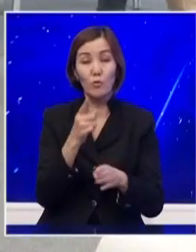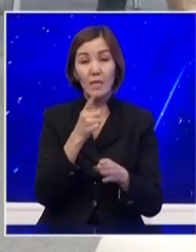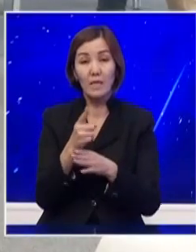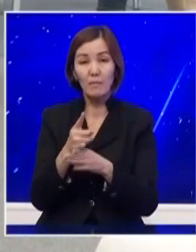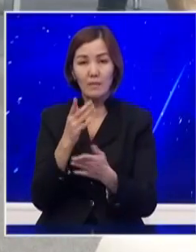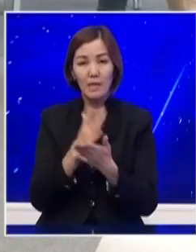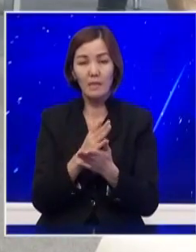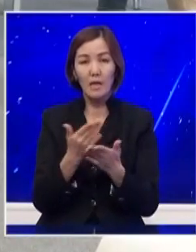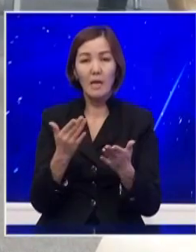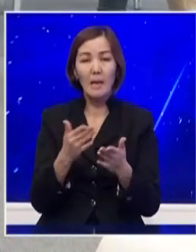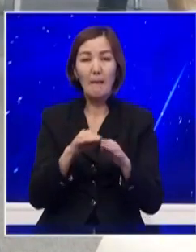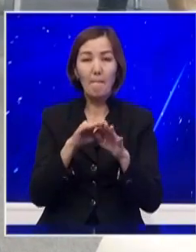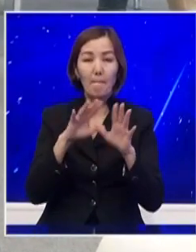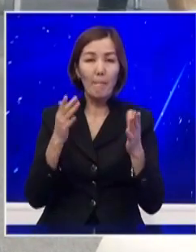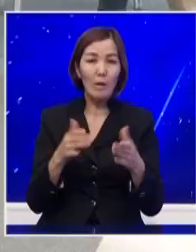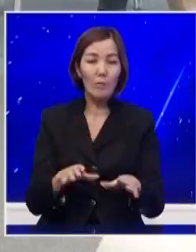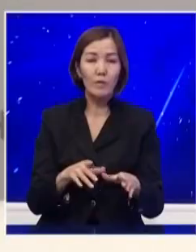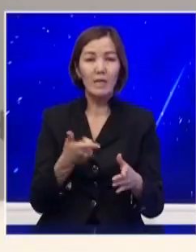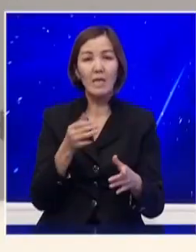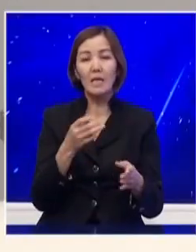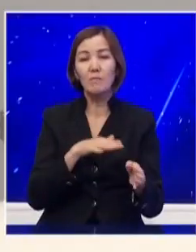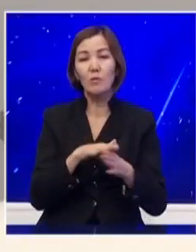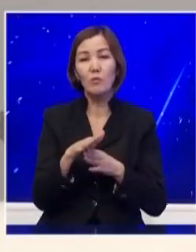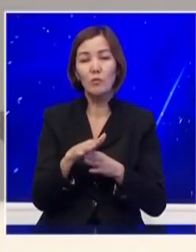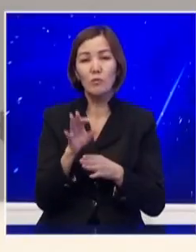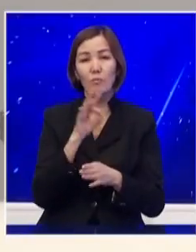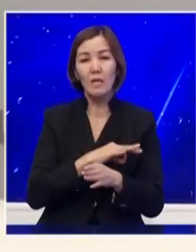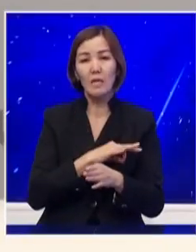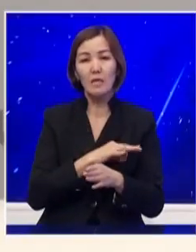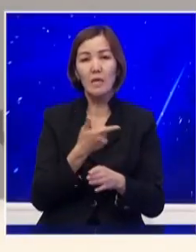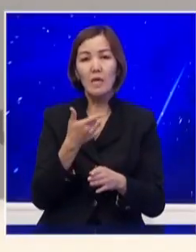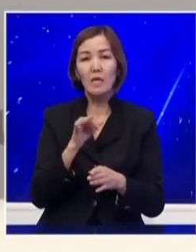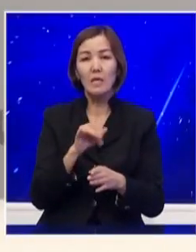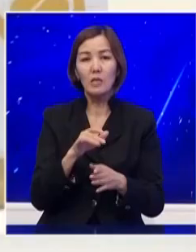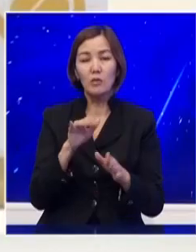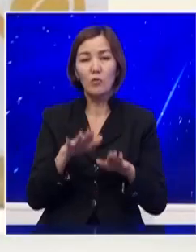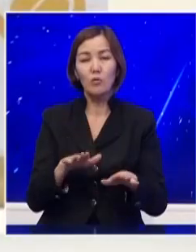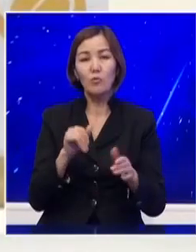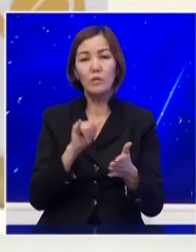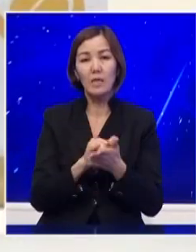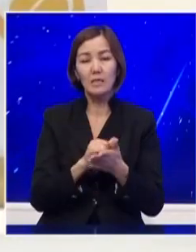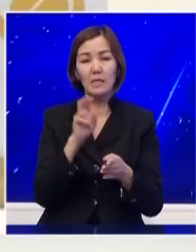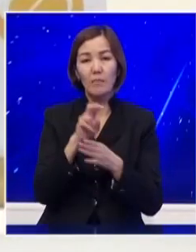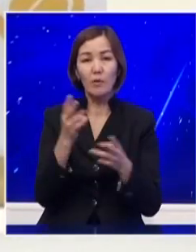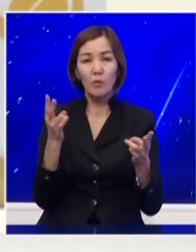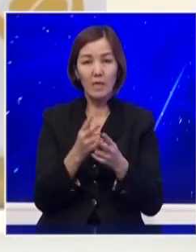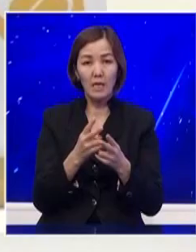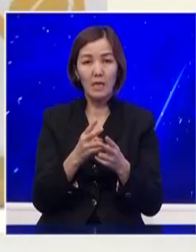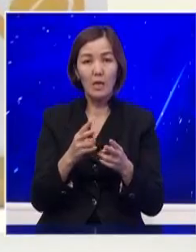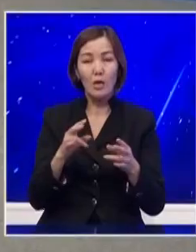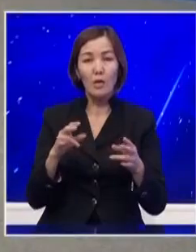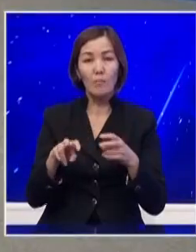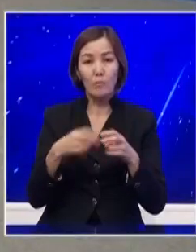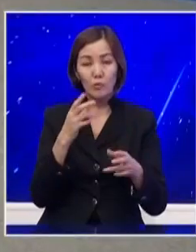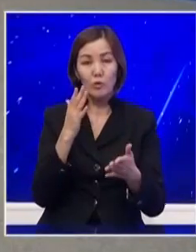салынды. Тұрмыстық баллондарды көгілдір отынмен толтыру үшін пайдаланушылар арнайы газ құю станцияларына жүгінуі керек. Бұзушылық